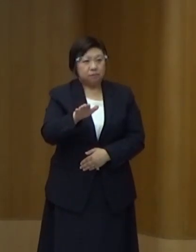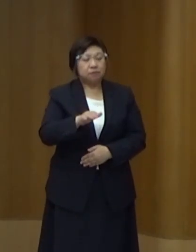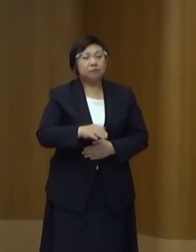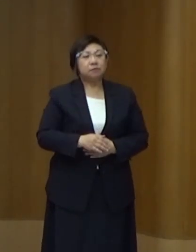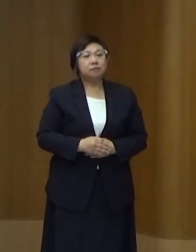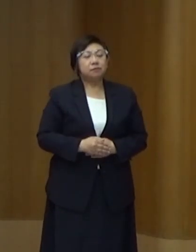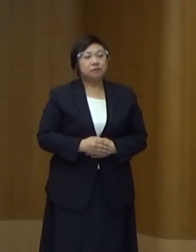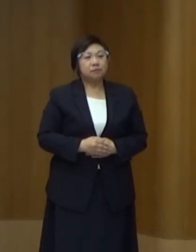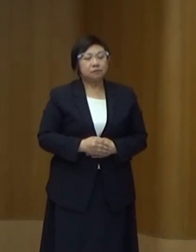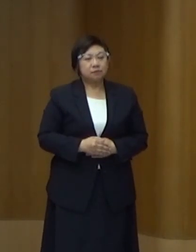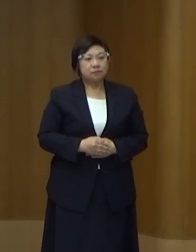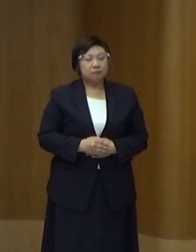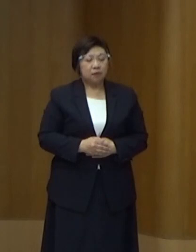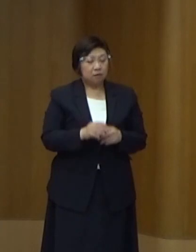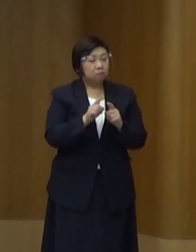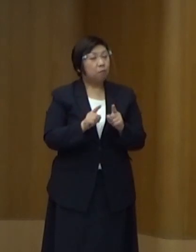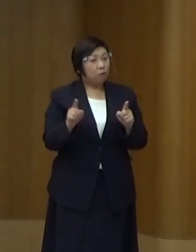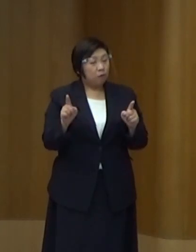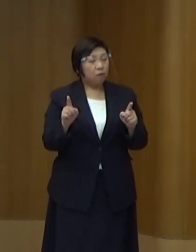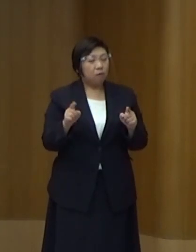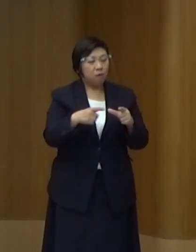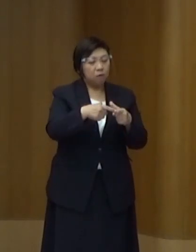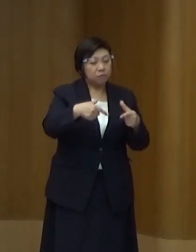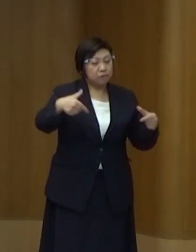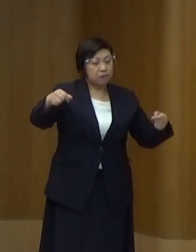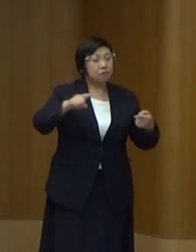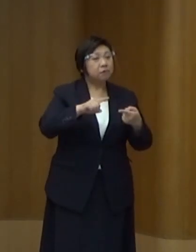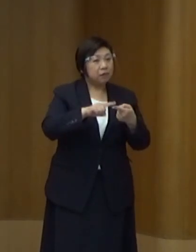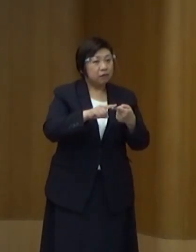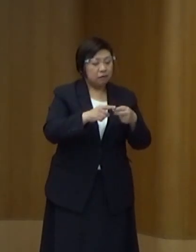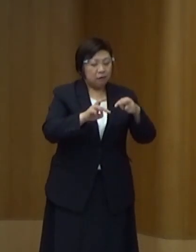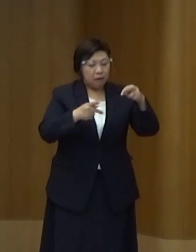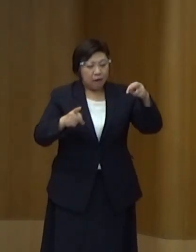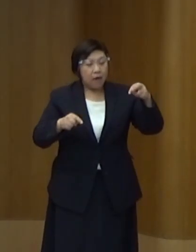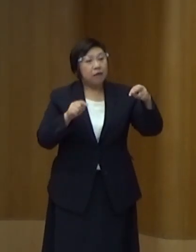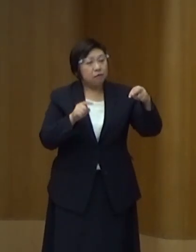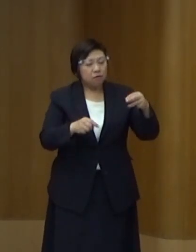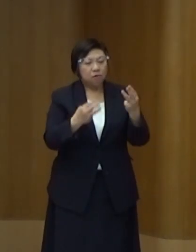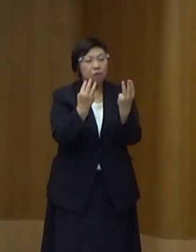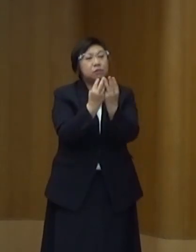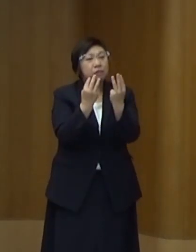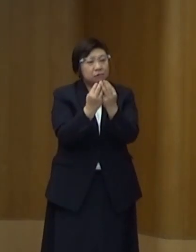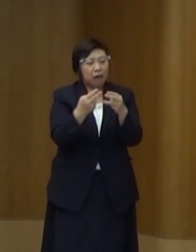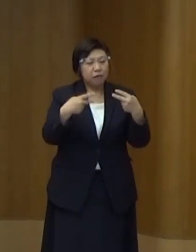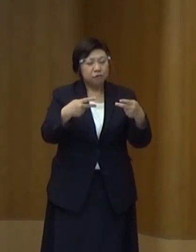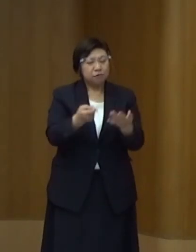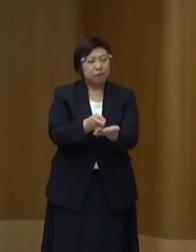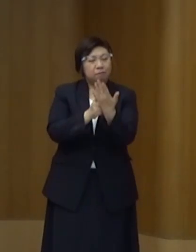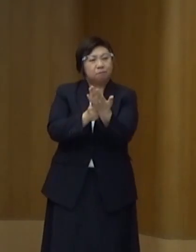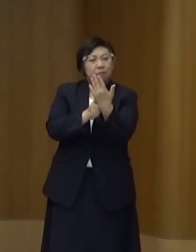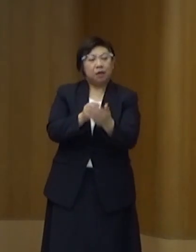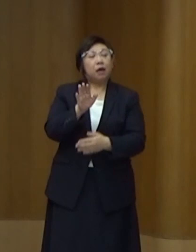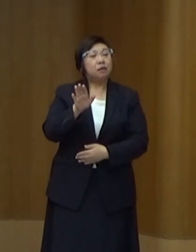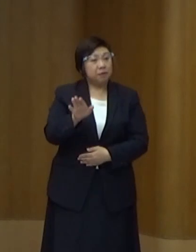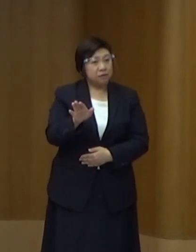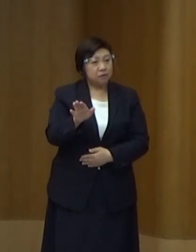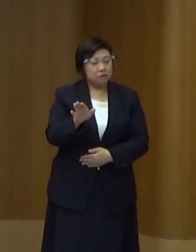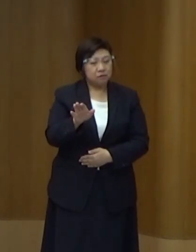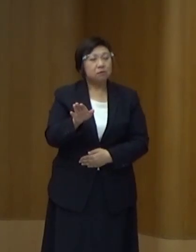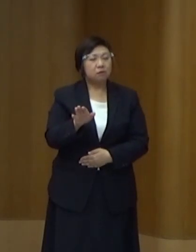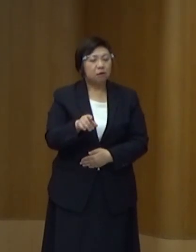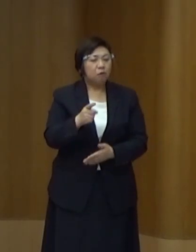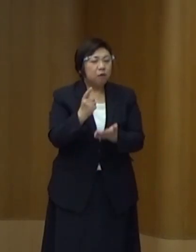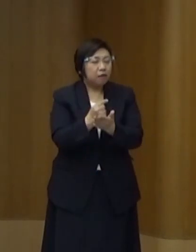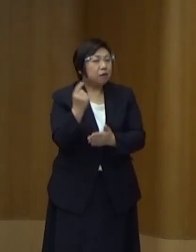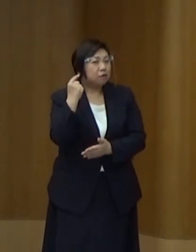ります。一方で、全国的にその変異株の確認の数字がニュースなどでも出るんですが、これだけ聞く